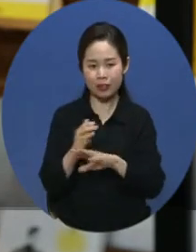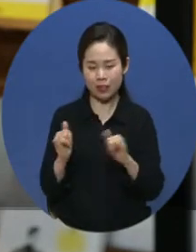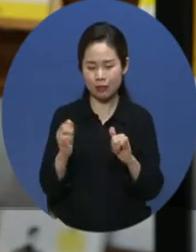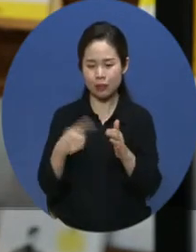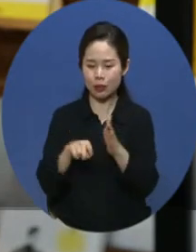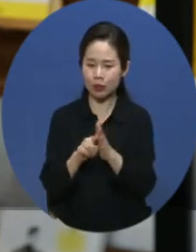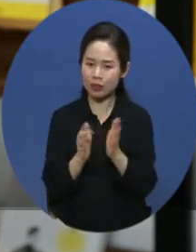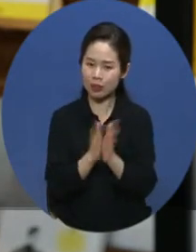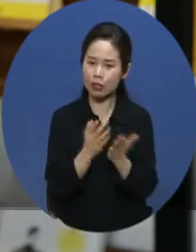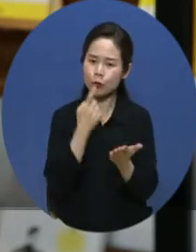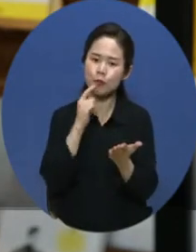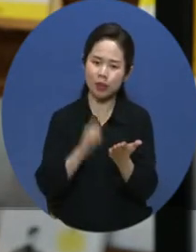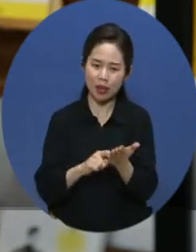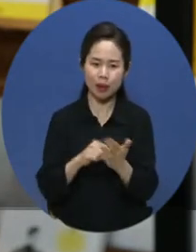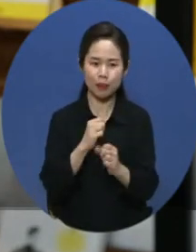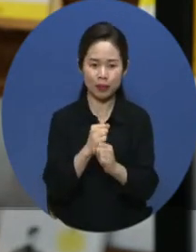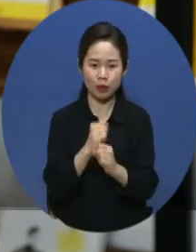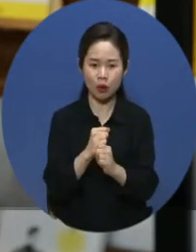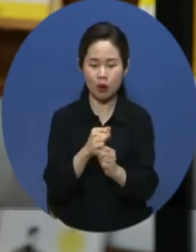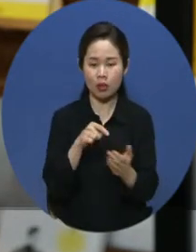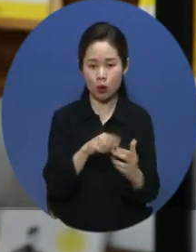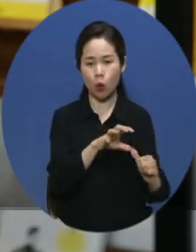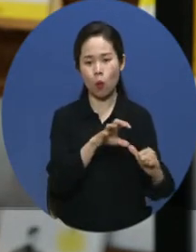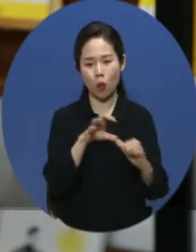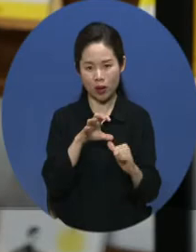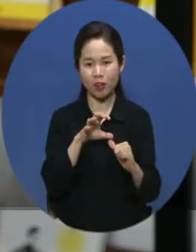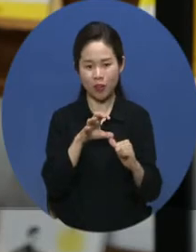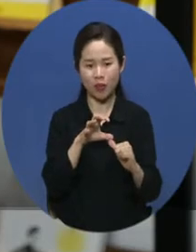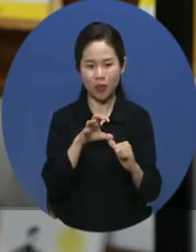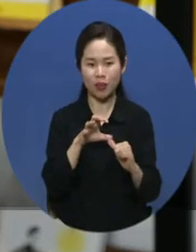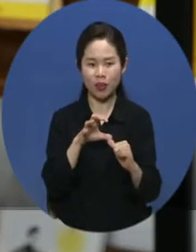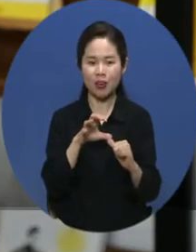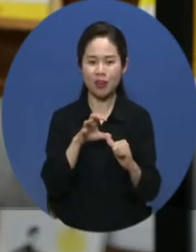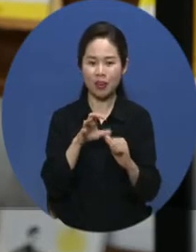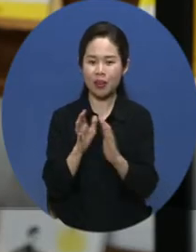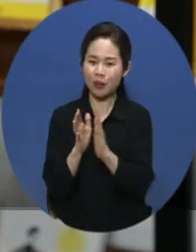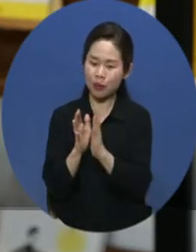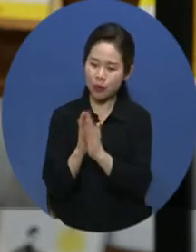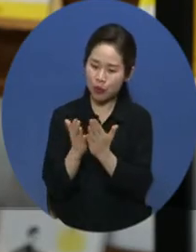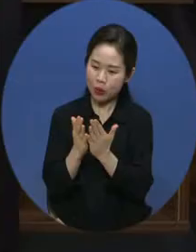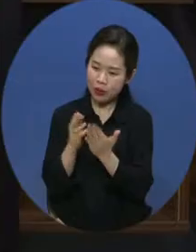그 도서를 활용해서 독서 교육을 하고 있는 비영리 사단법인입니다.